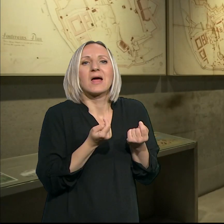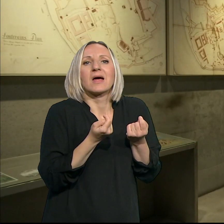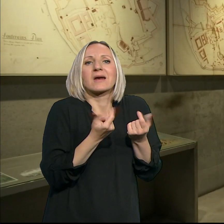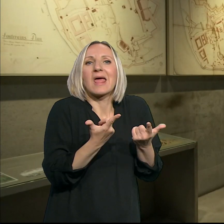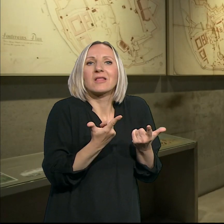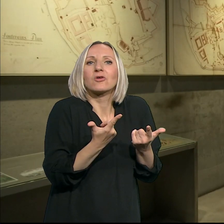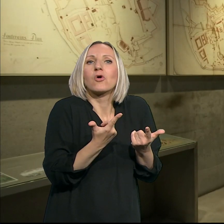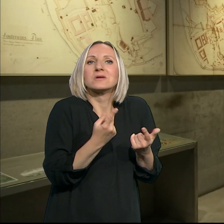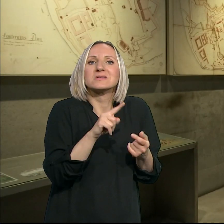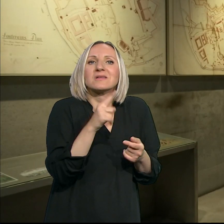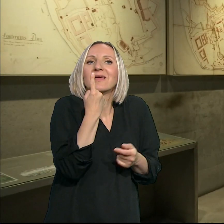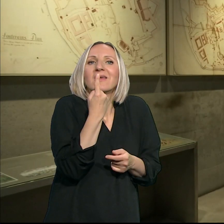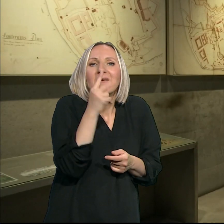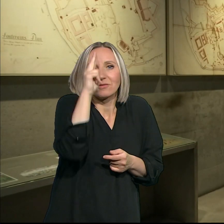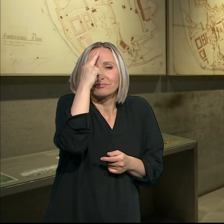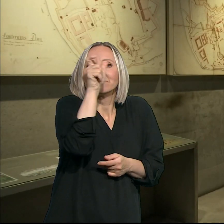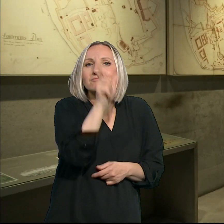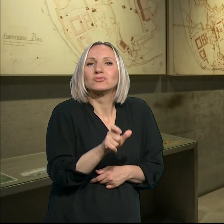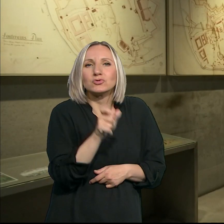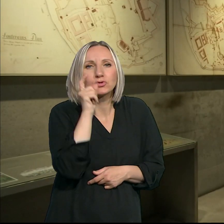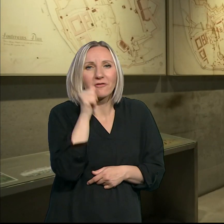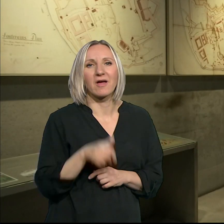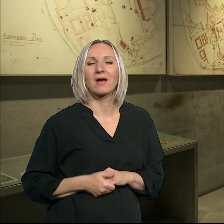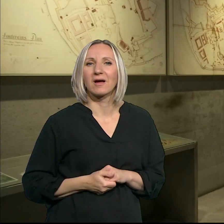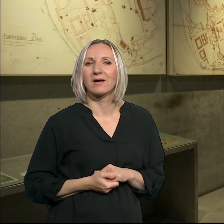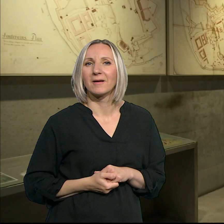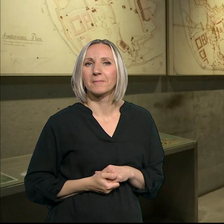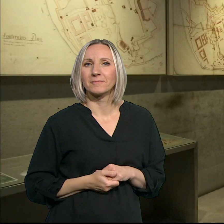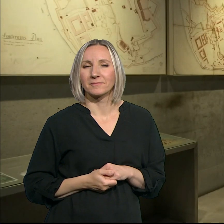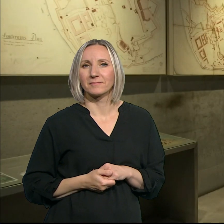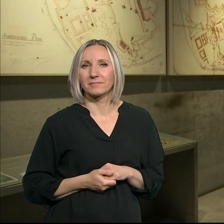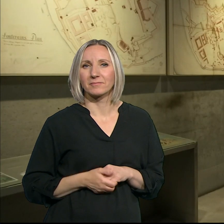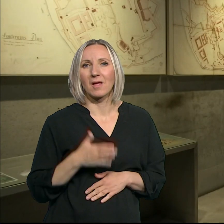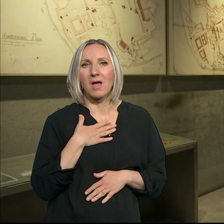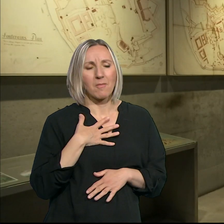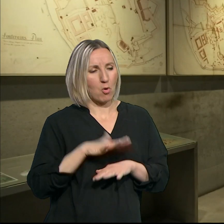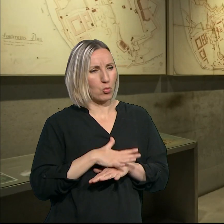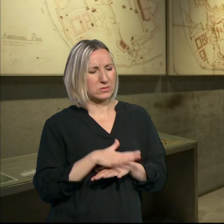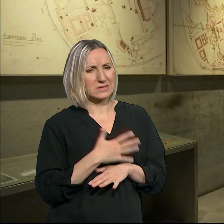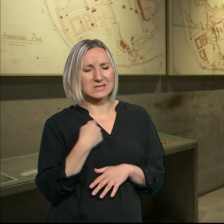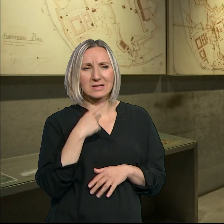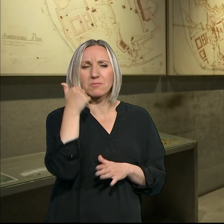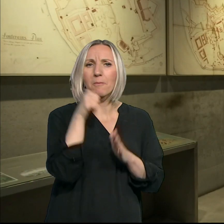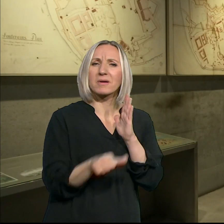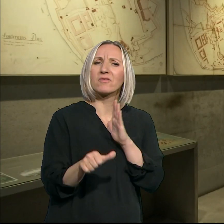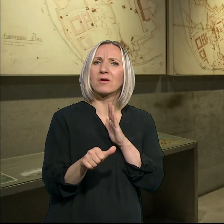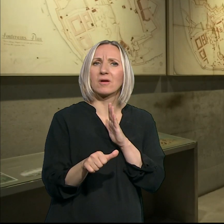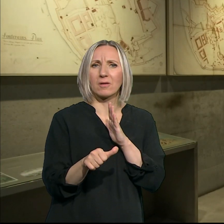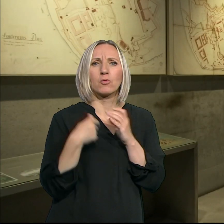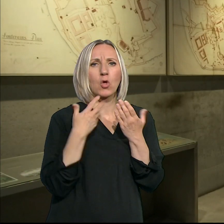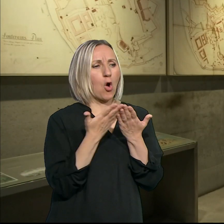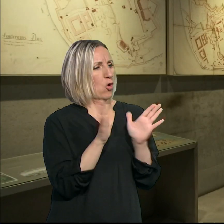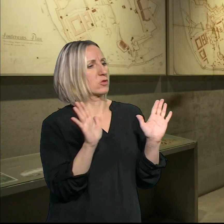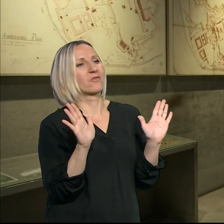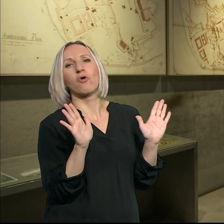renesansnog čoveka. I to je bio neki moj utisak kada smo po prvi put